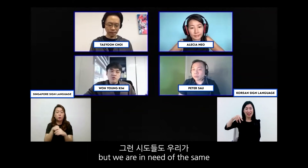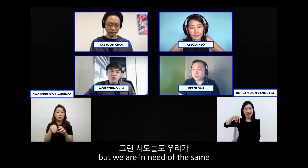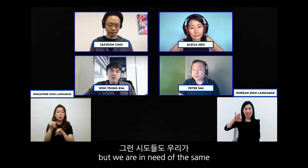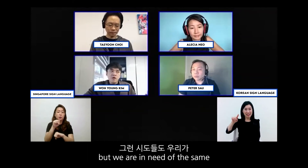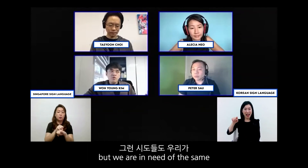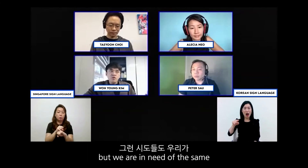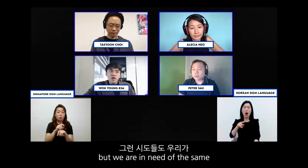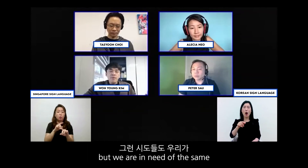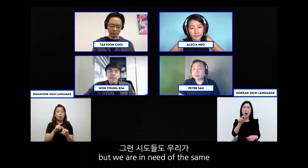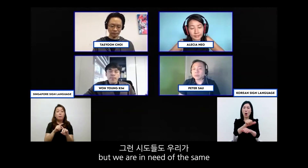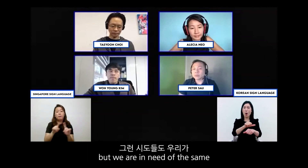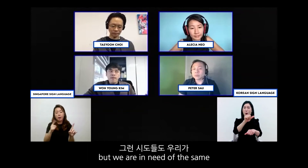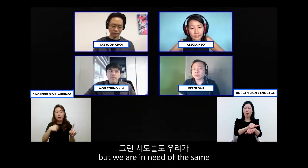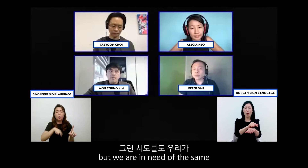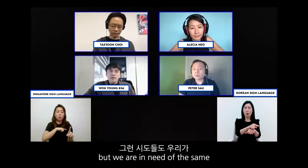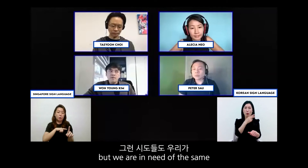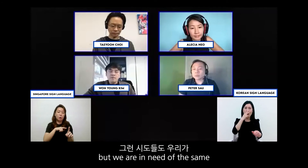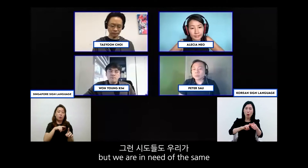그런 시도들에도 우리가